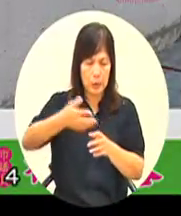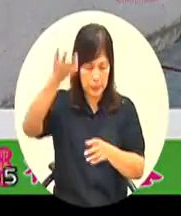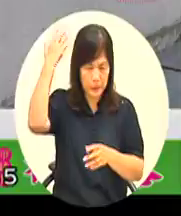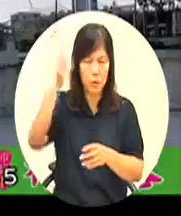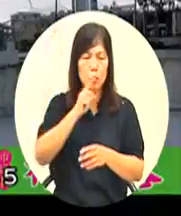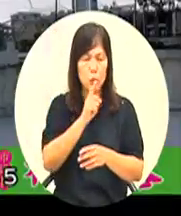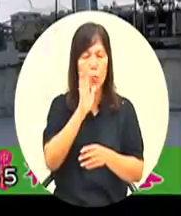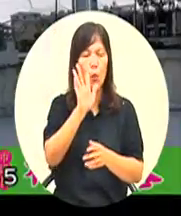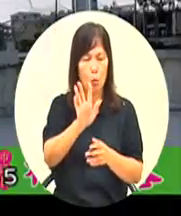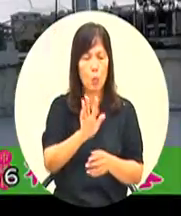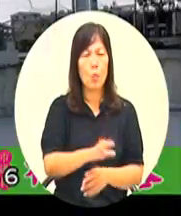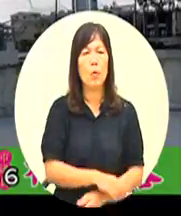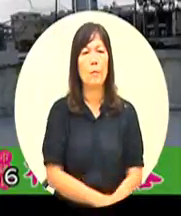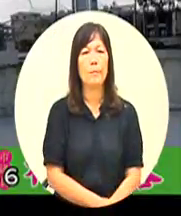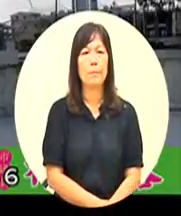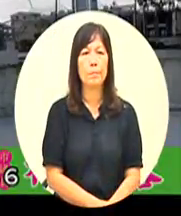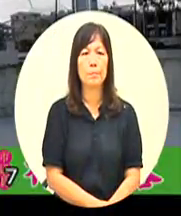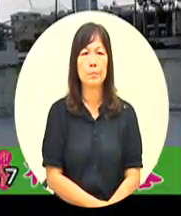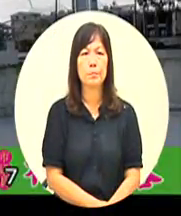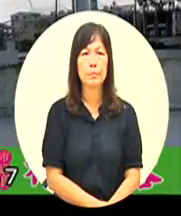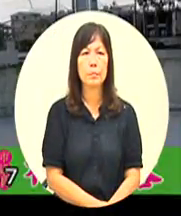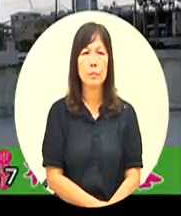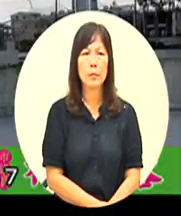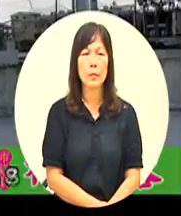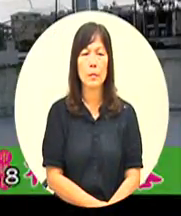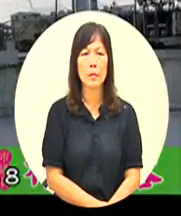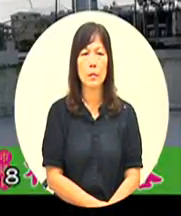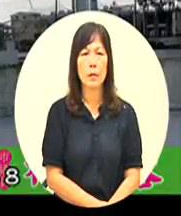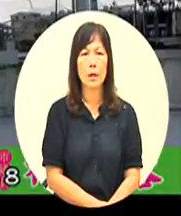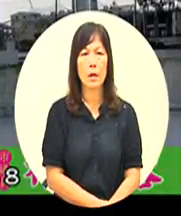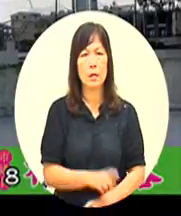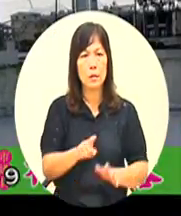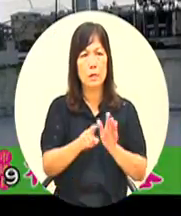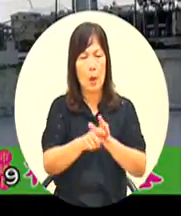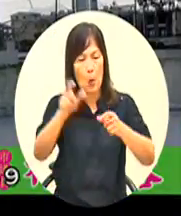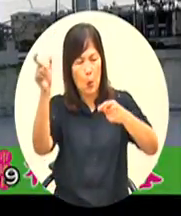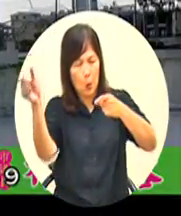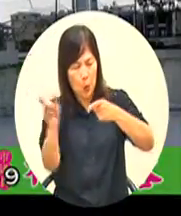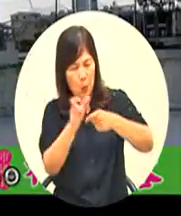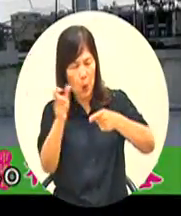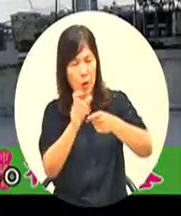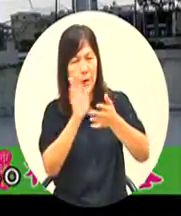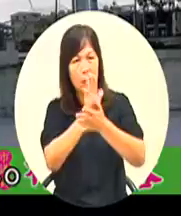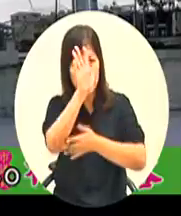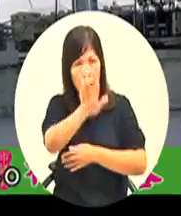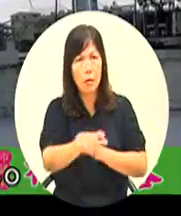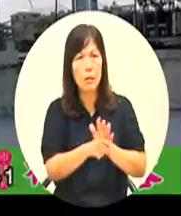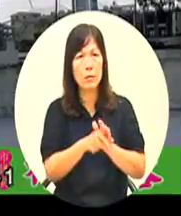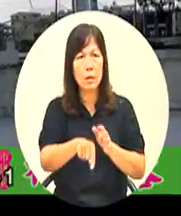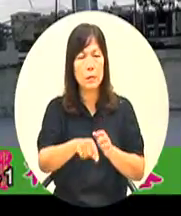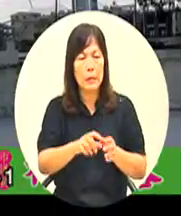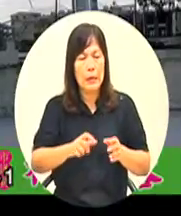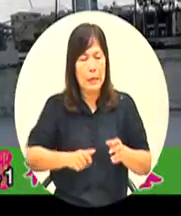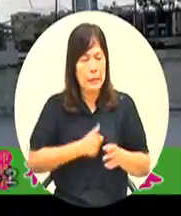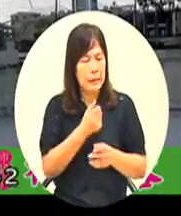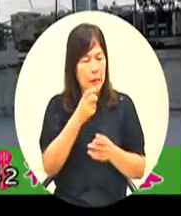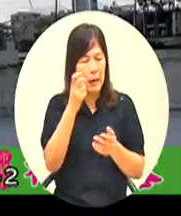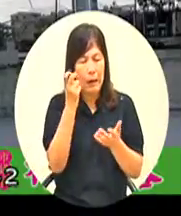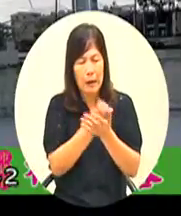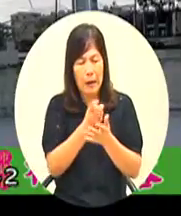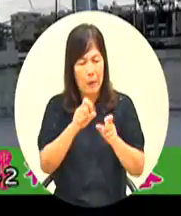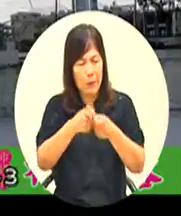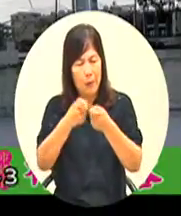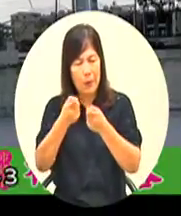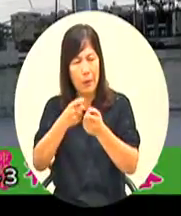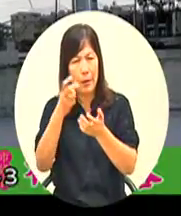情。好，那现在因为莫拉克台风之后，真的是惨不忍睹啊，